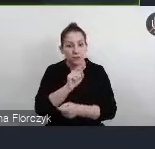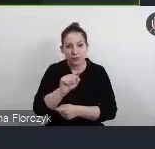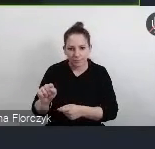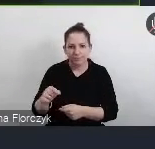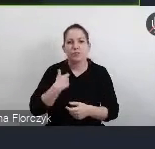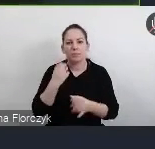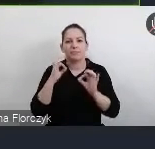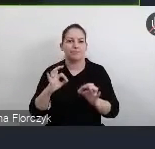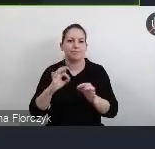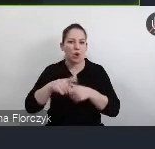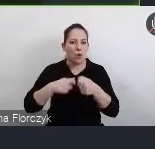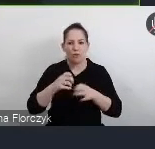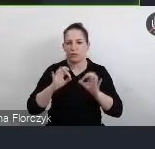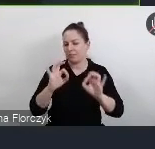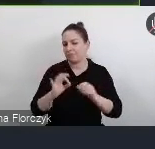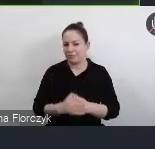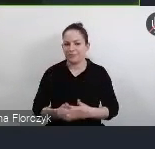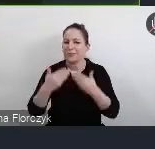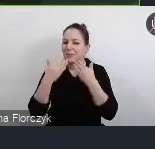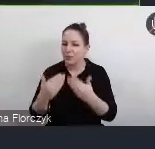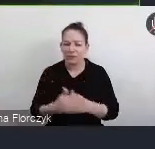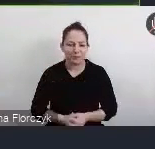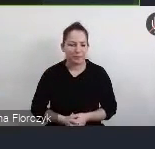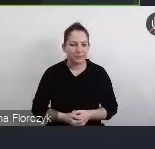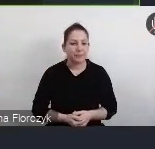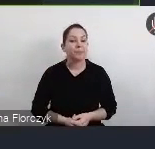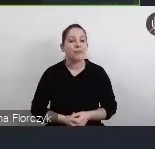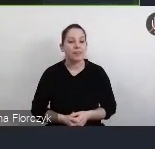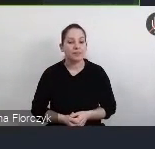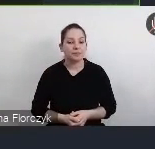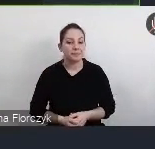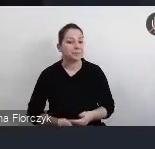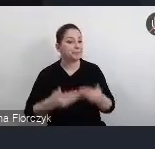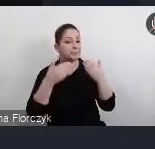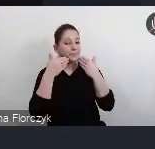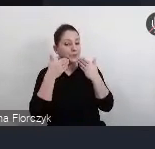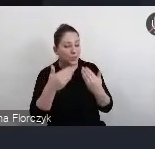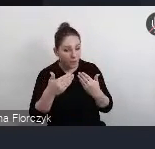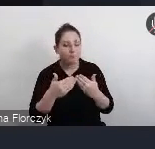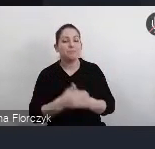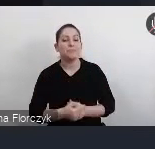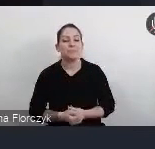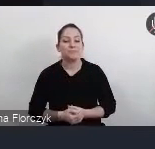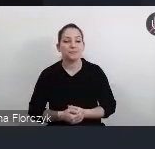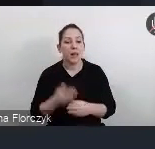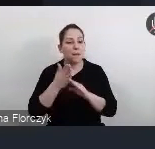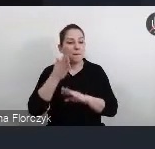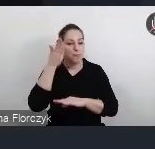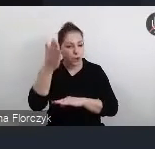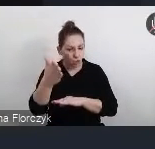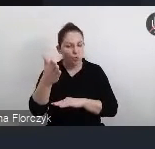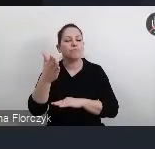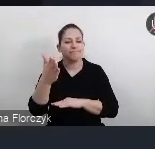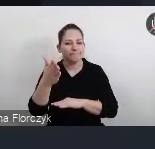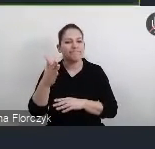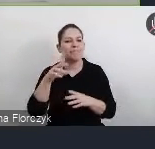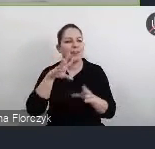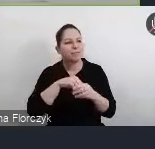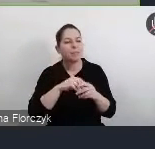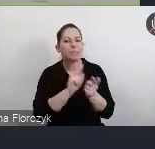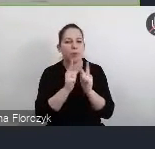środek. Dziękuję. Panie burmistrzu, bardzo dziękuję, czyli przyszłość jest przy tych spotkaniach, to